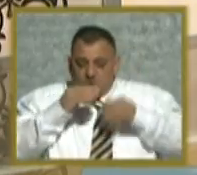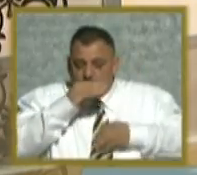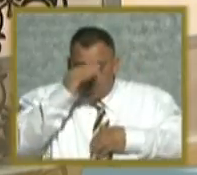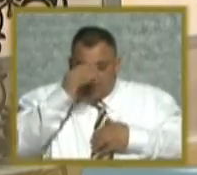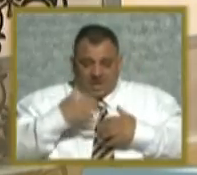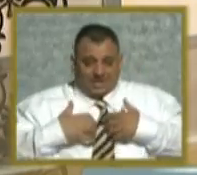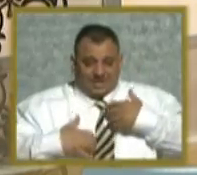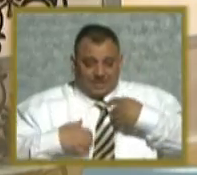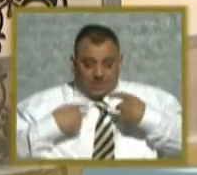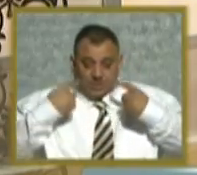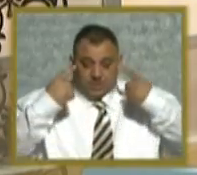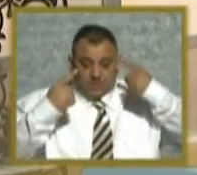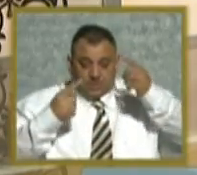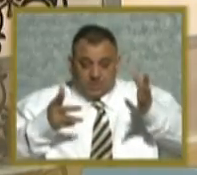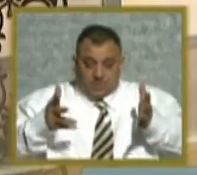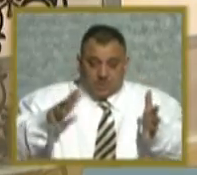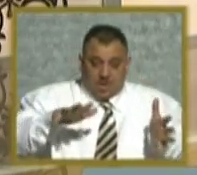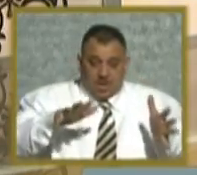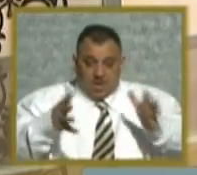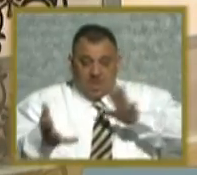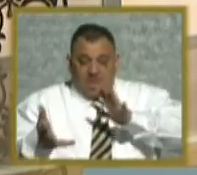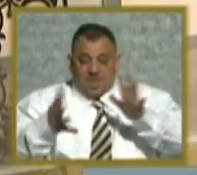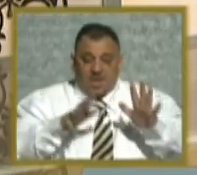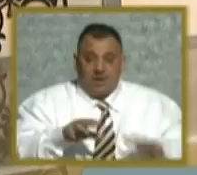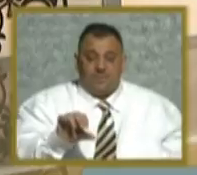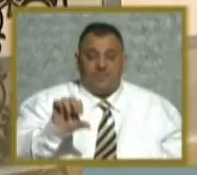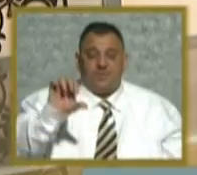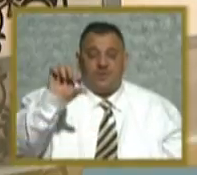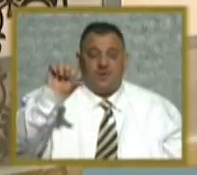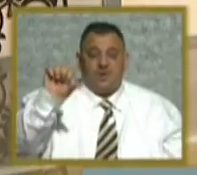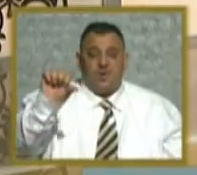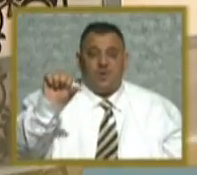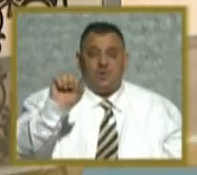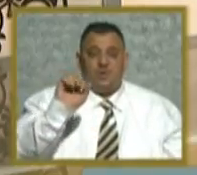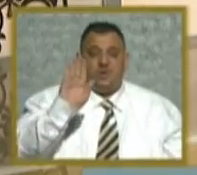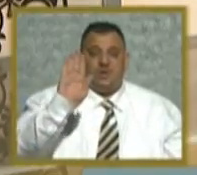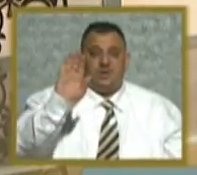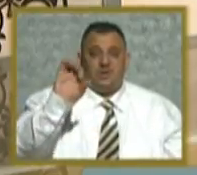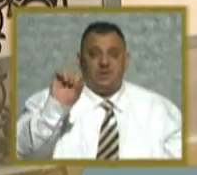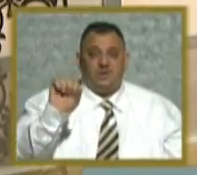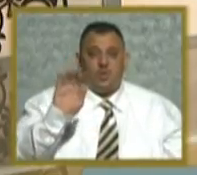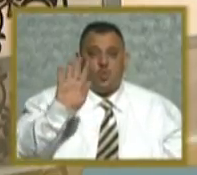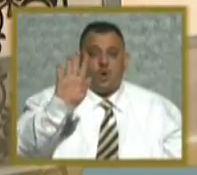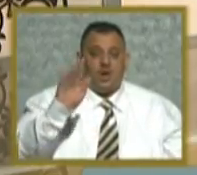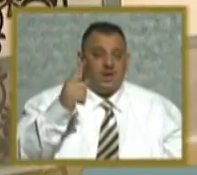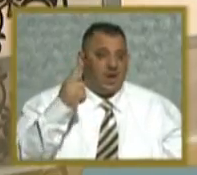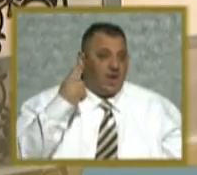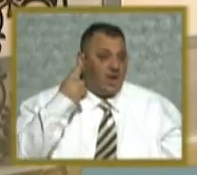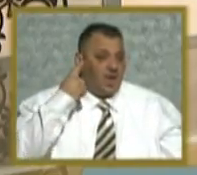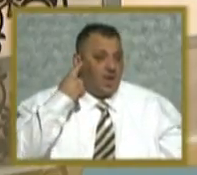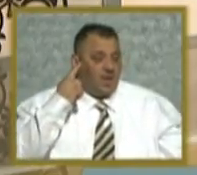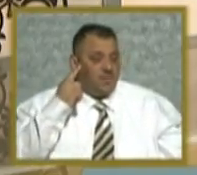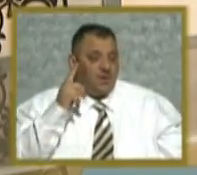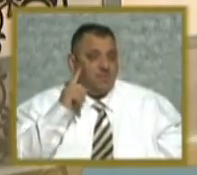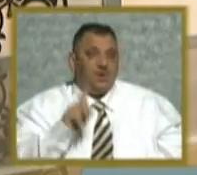وفي كل حياتي. أيوه. إيه، لما نصلي أنا استغفر الله، لما نقول الله أكبر يأتي لي بأي شخص يعني يقول لي